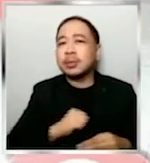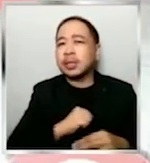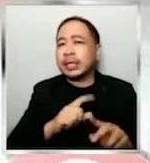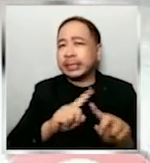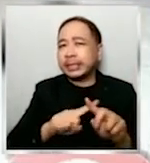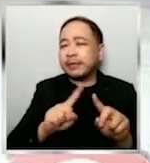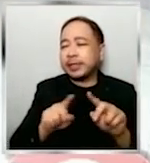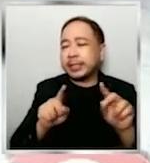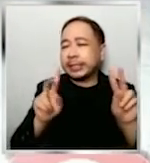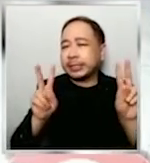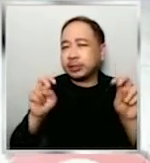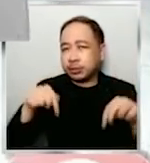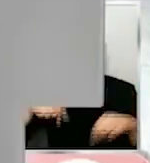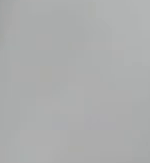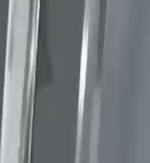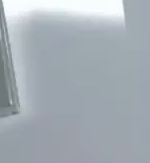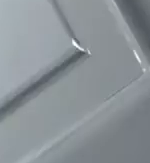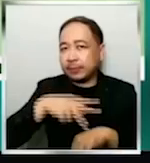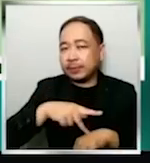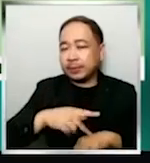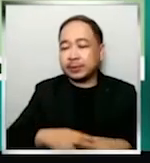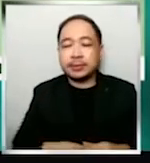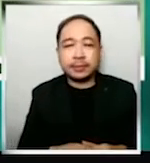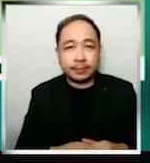ang tinutukan ni Leigh Alves.